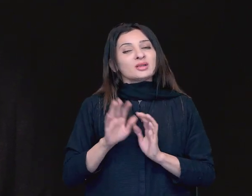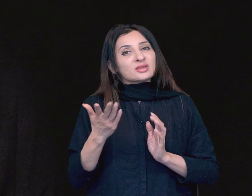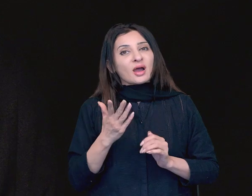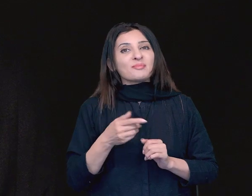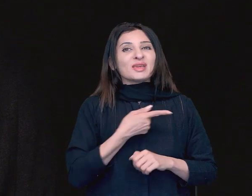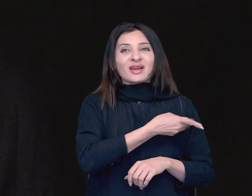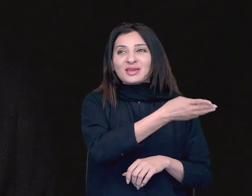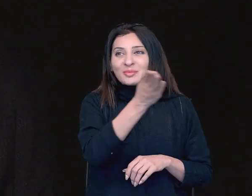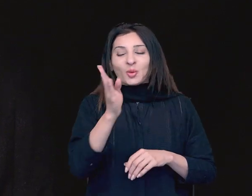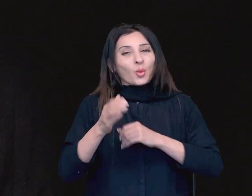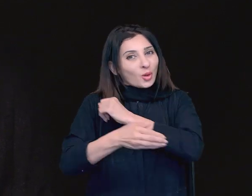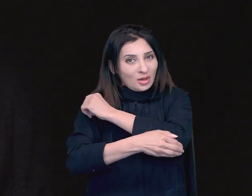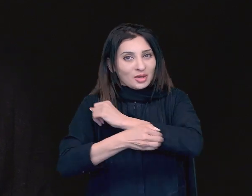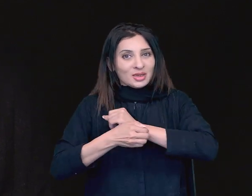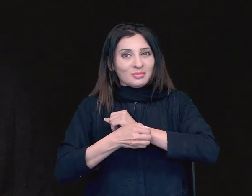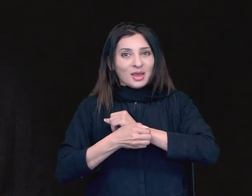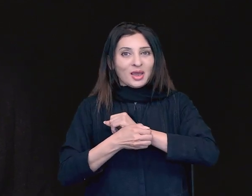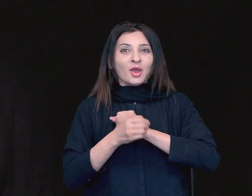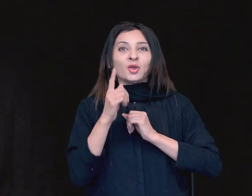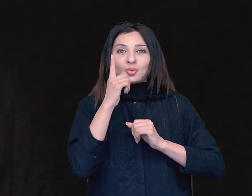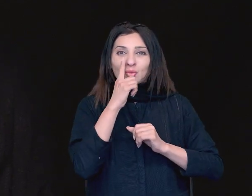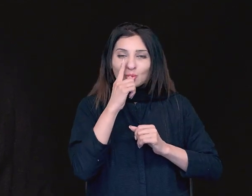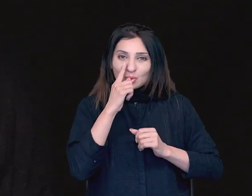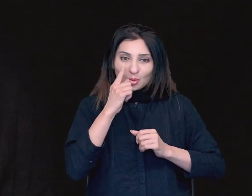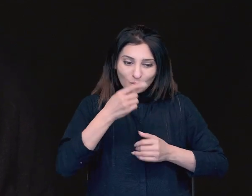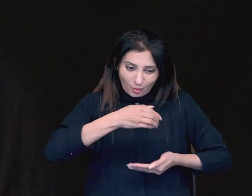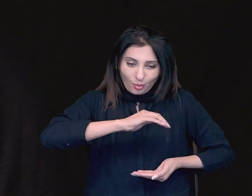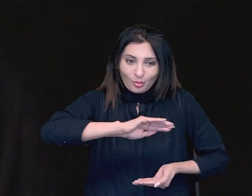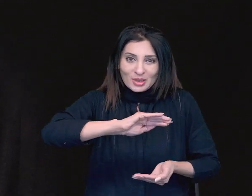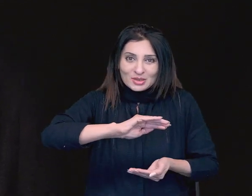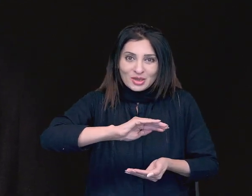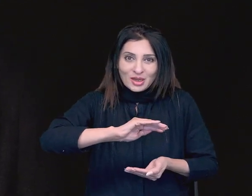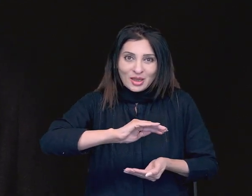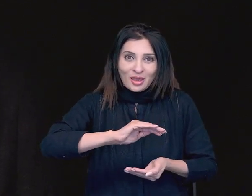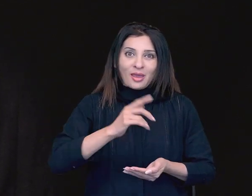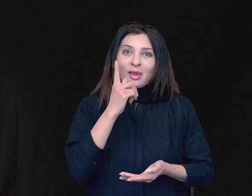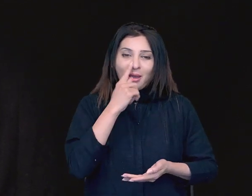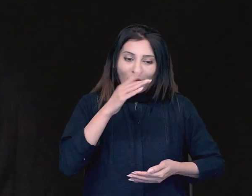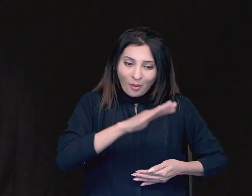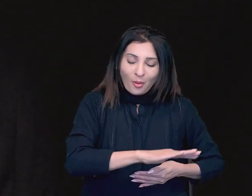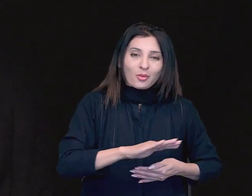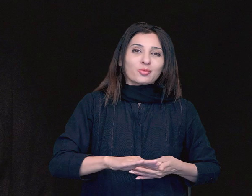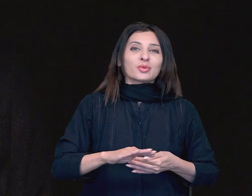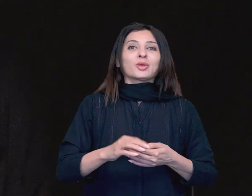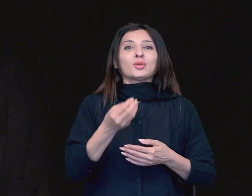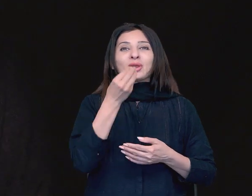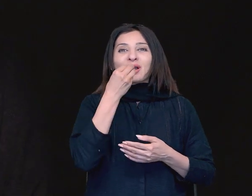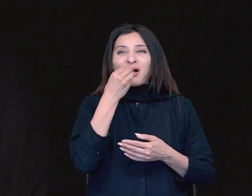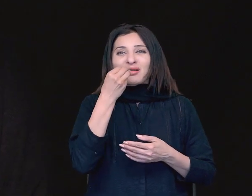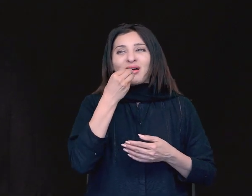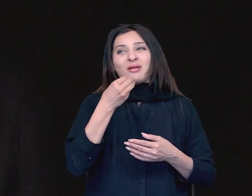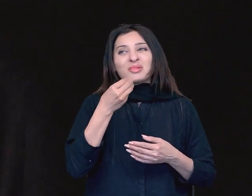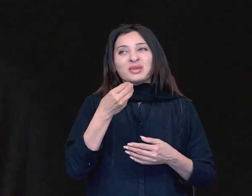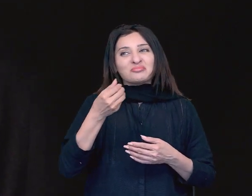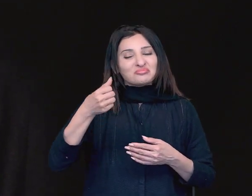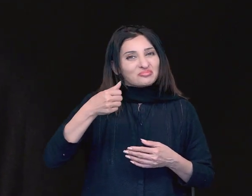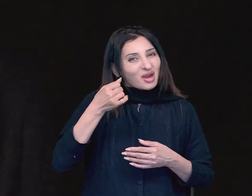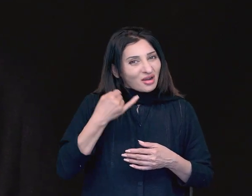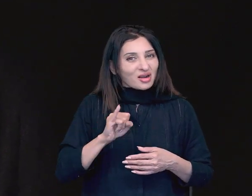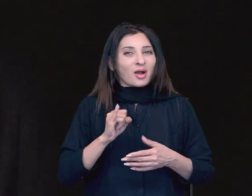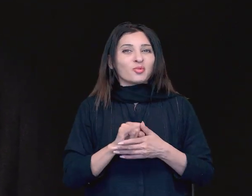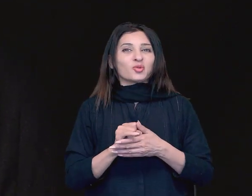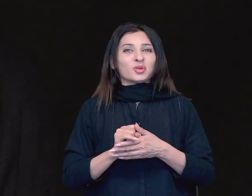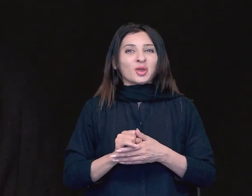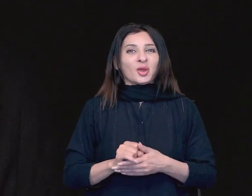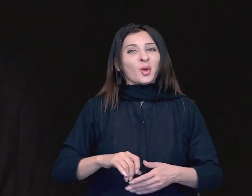बच्चे, वो सबसे ज़्यादा अफेक्ट होते हैं। उनकी खुराक भी सबसे बुरी होती है, उनकी सेहत भी सबसे कम प्रायोरिटी होती